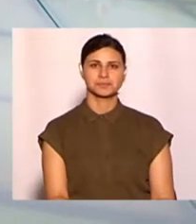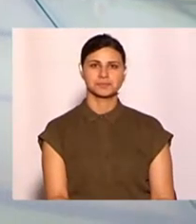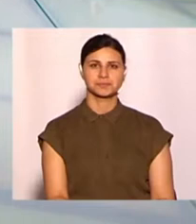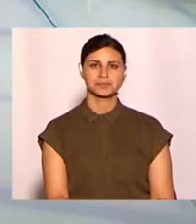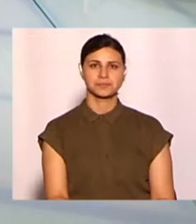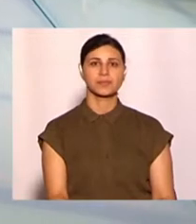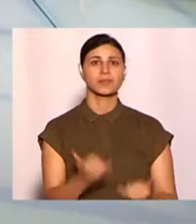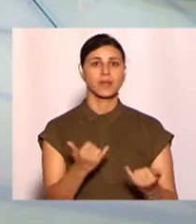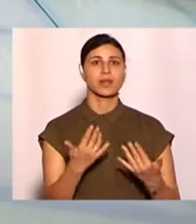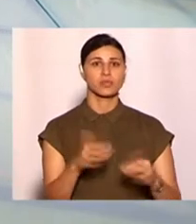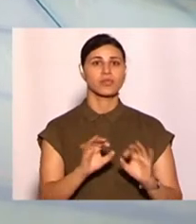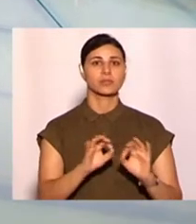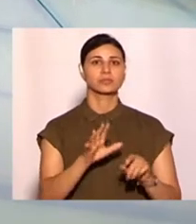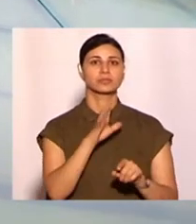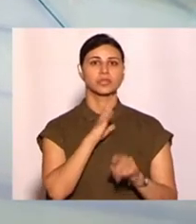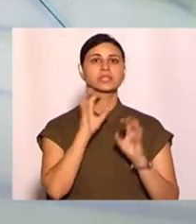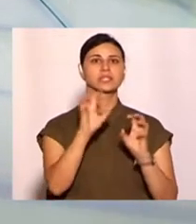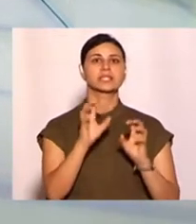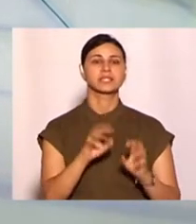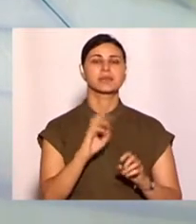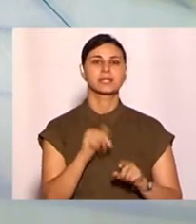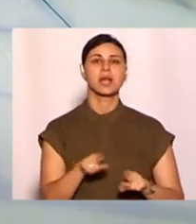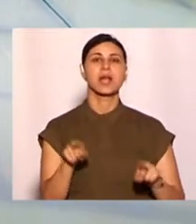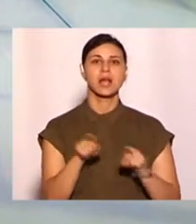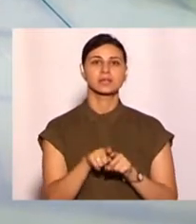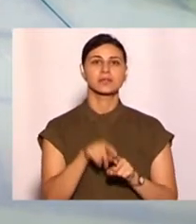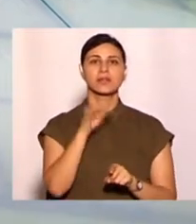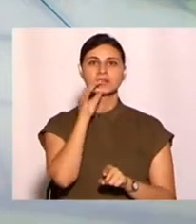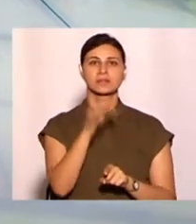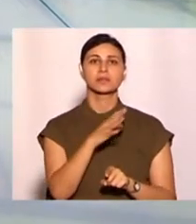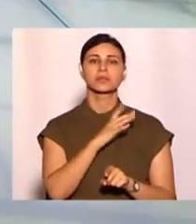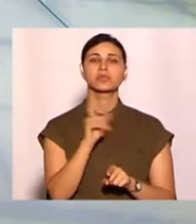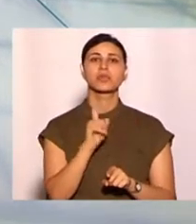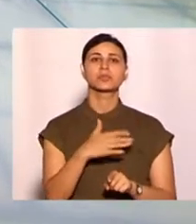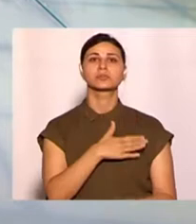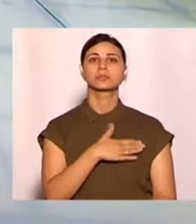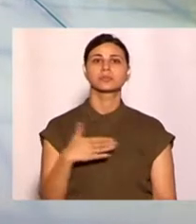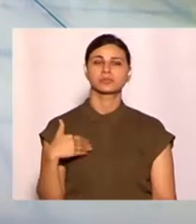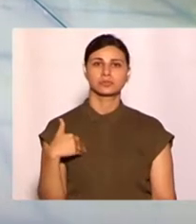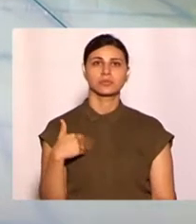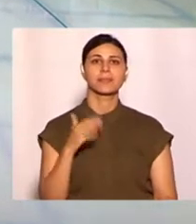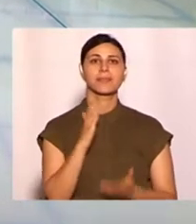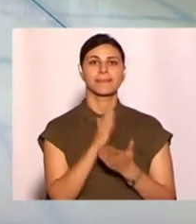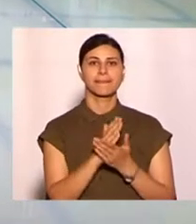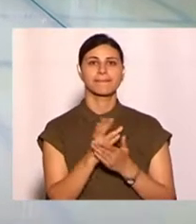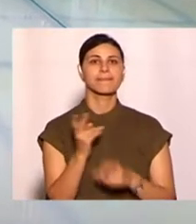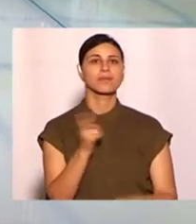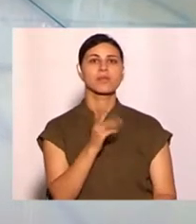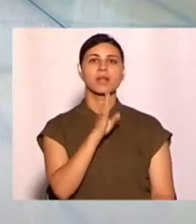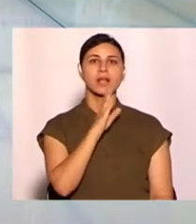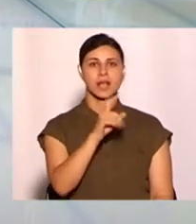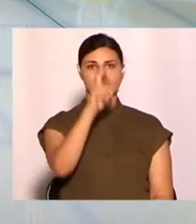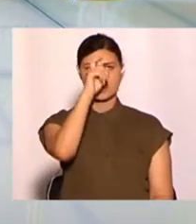ჩვენ გაგახსენეთ თვითგასინჯვის წესები და გარდა ამისა შეგახსენეთ, რომ სარძევე ჯირკვალი არის ორივე